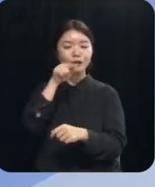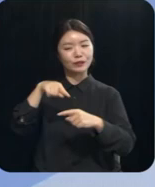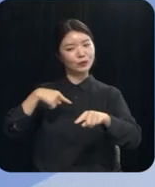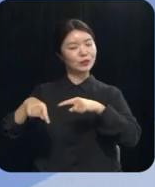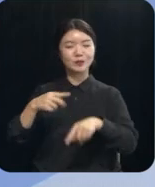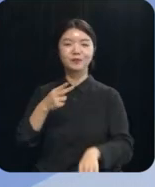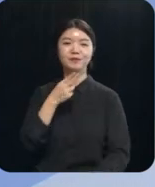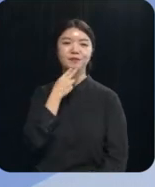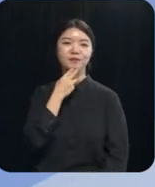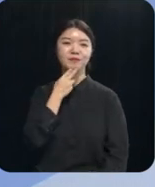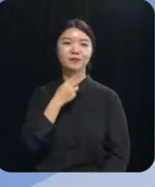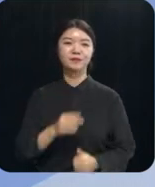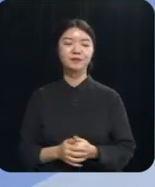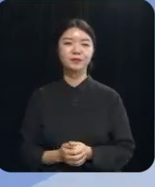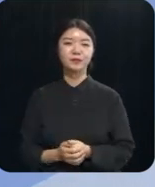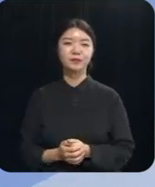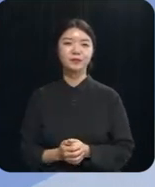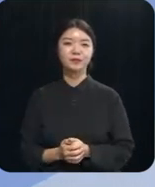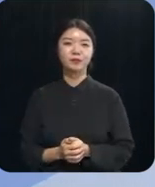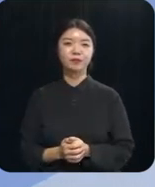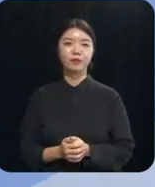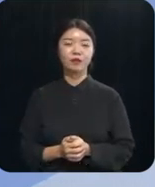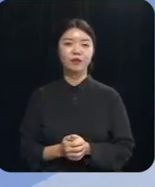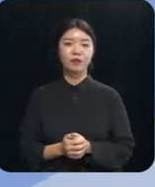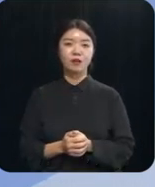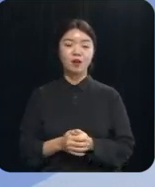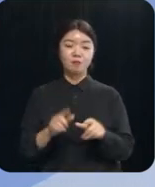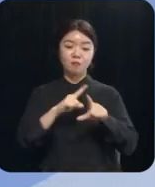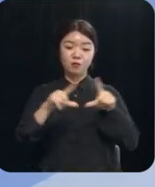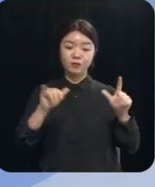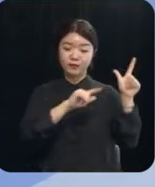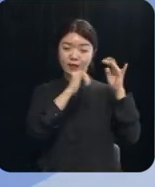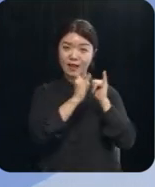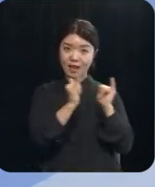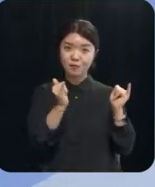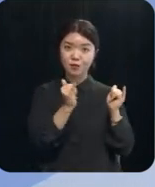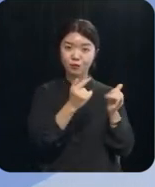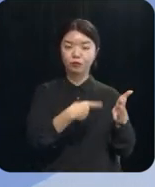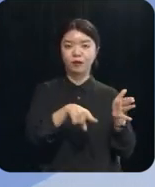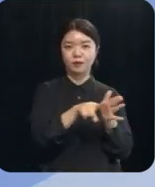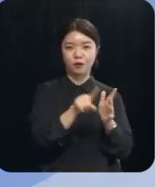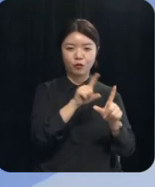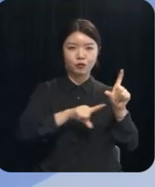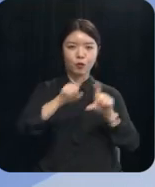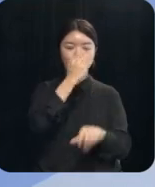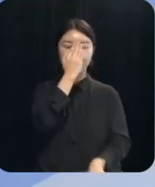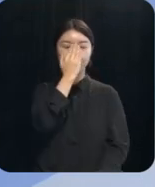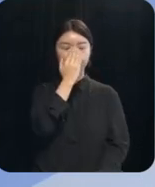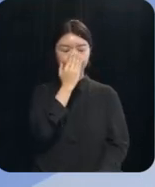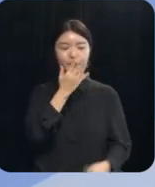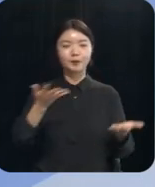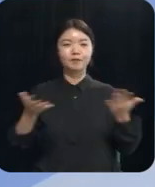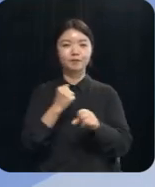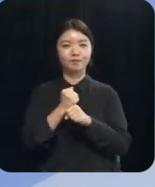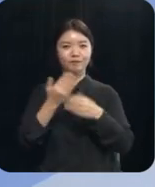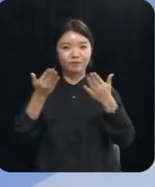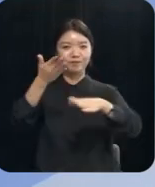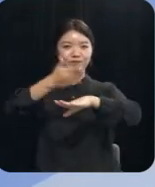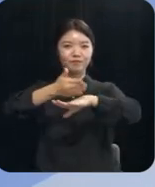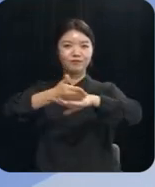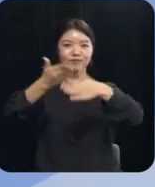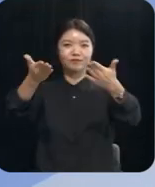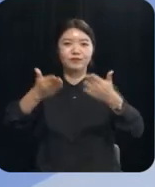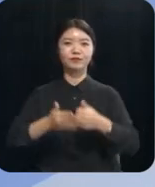정치는 없습니다. 서민을 위해서 더욱더 낮은 겸손하게 일하겠습니다. 고맙습니다.